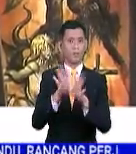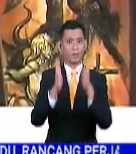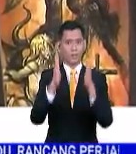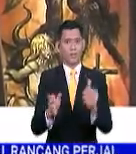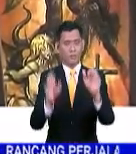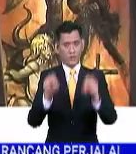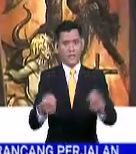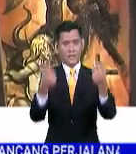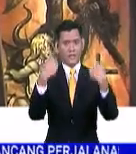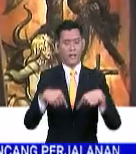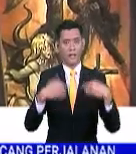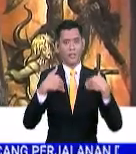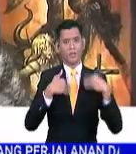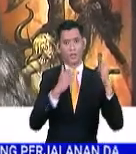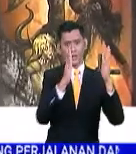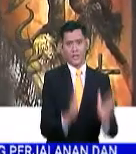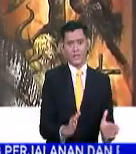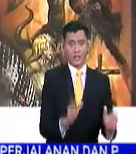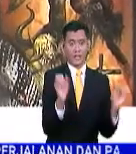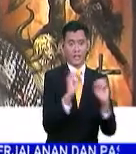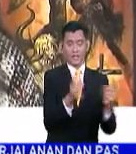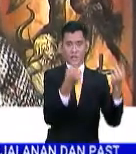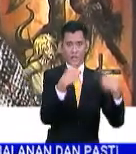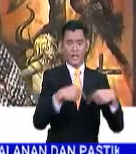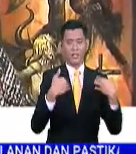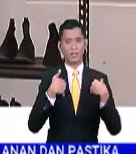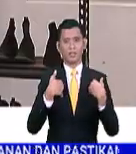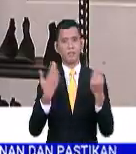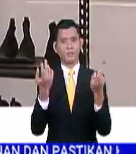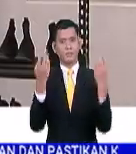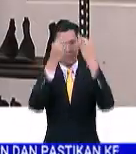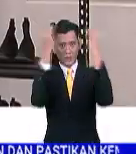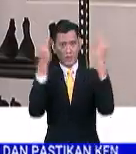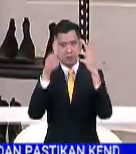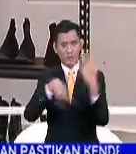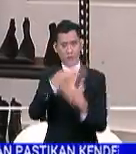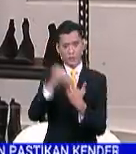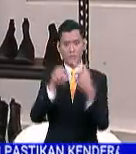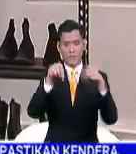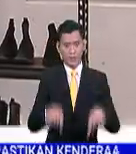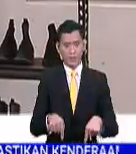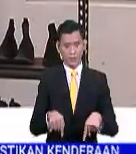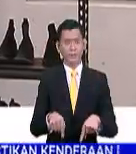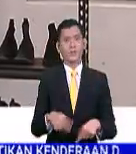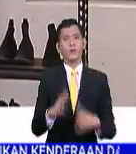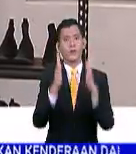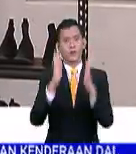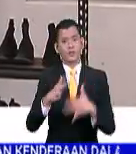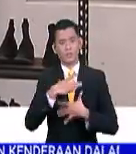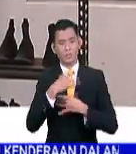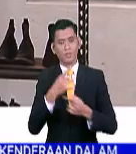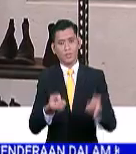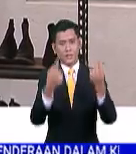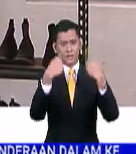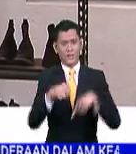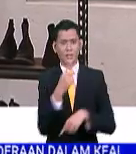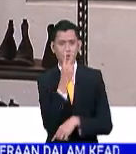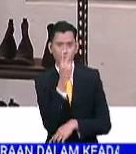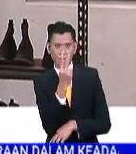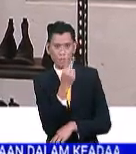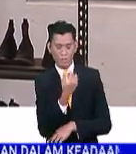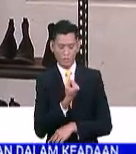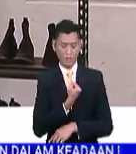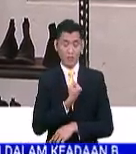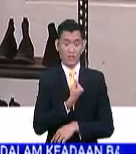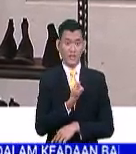tak datang kat kedai, so diorang lebih suka datang ke event-event macam ni. Customer mostly memang prefer untuk datang tengok sendiri kasut